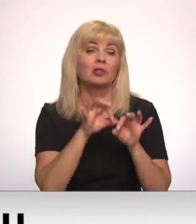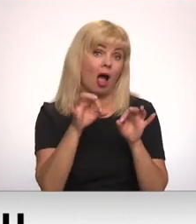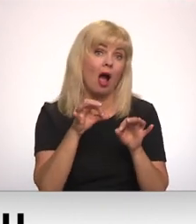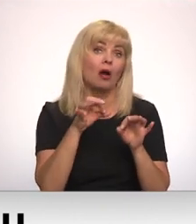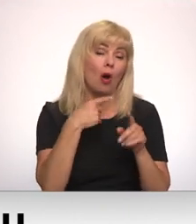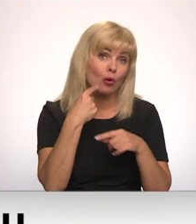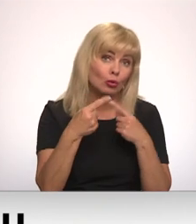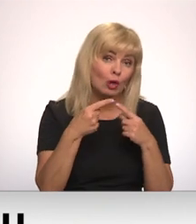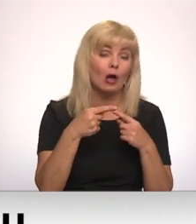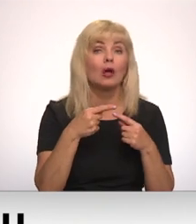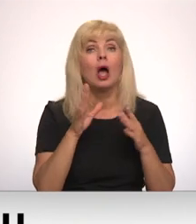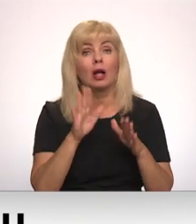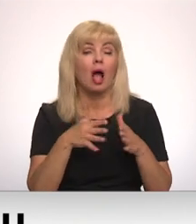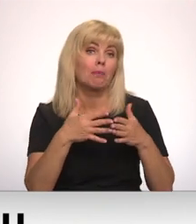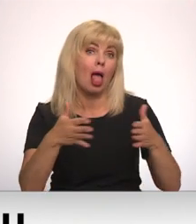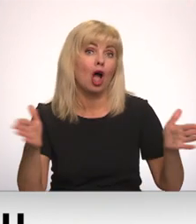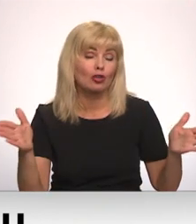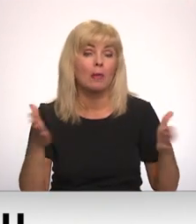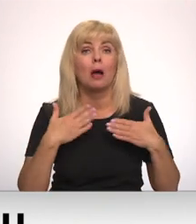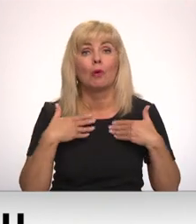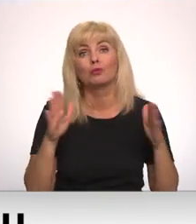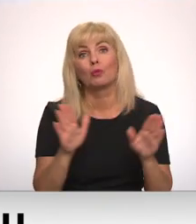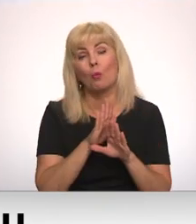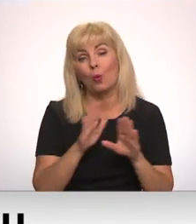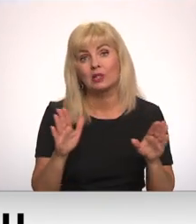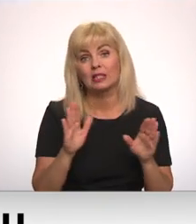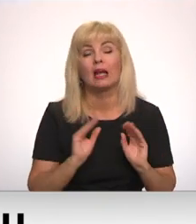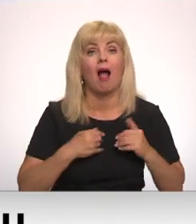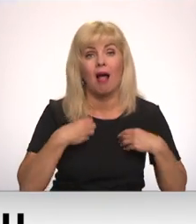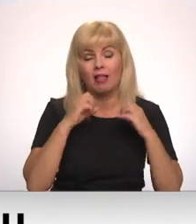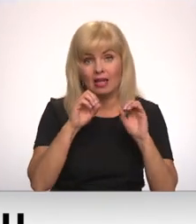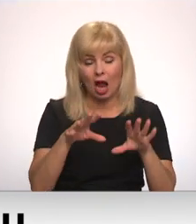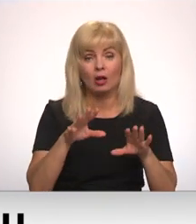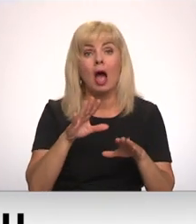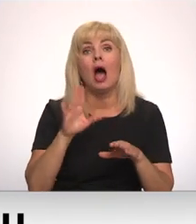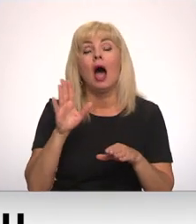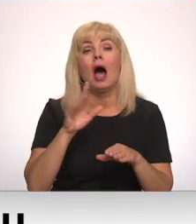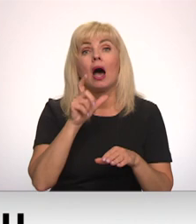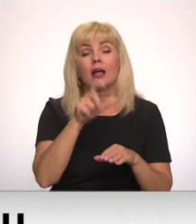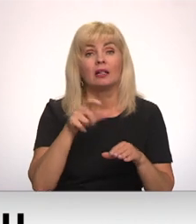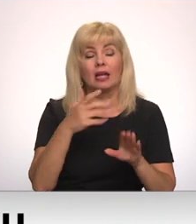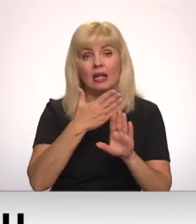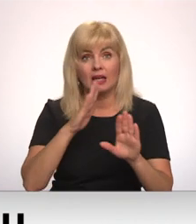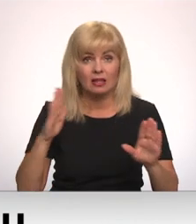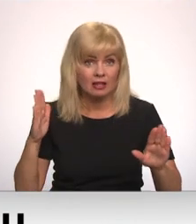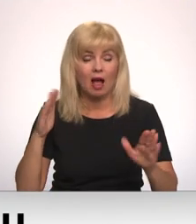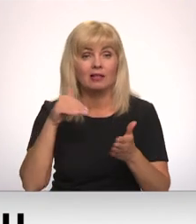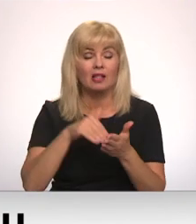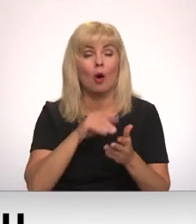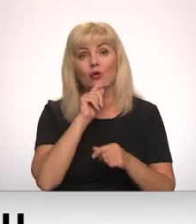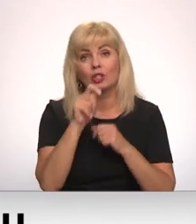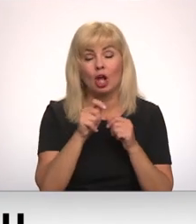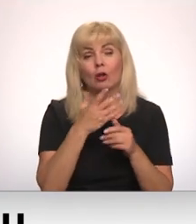mums vajag kaut kā to visu plest plašumā un vest iekšā mūziku vairāk tajā visā. Cilvēks stāv rindā uz ziedošanu, viss notiek fantastiski. Mēs ļoti,